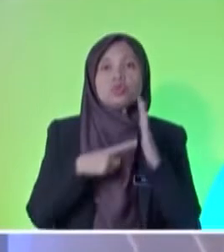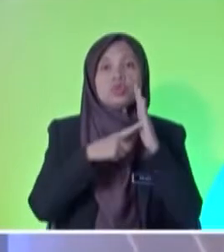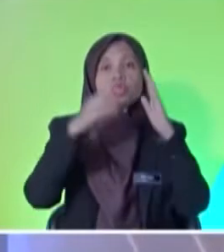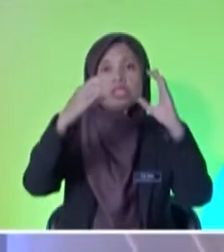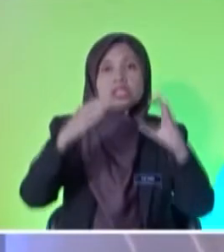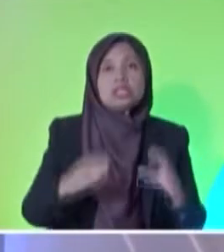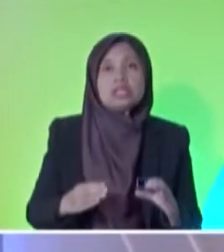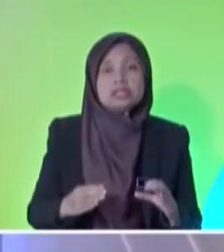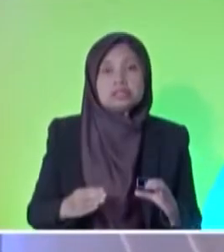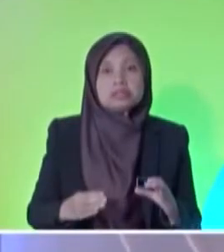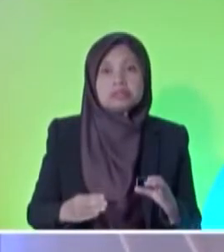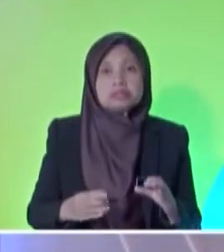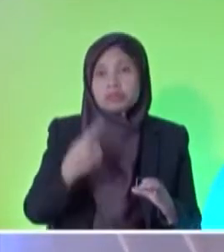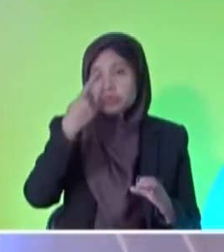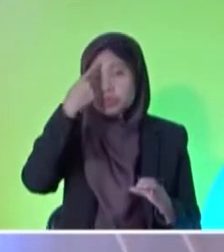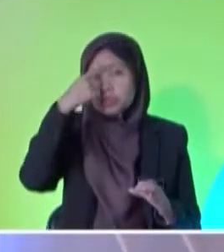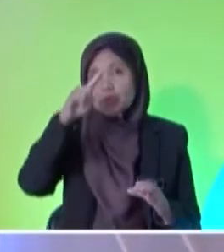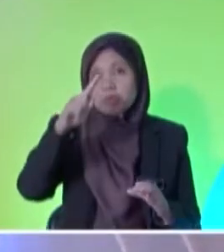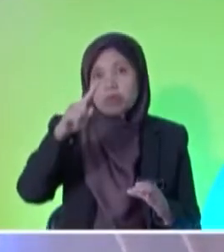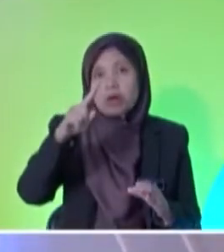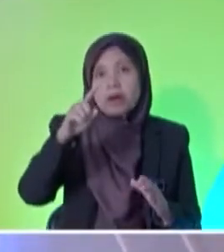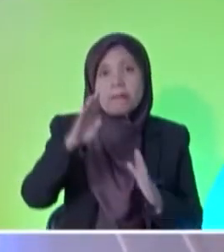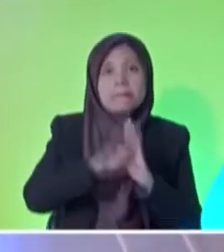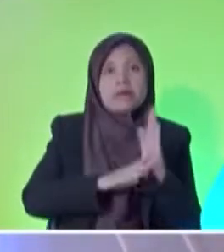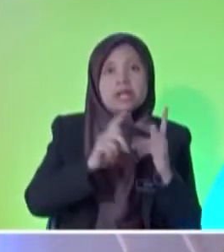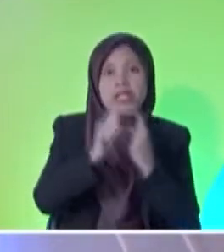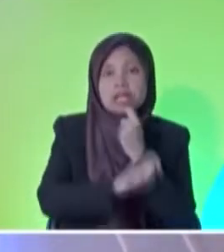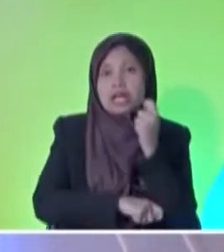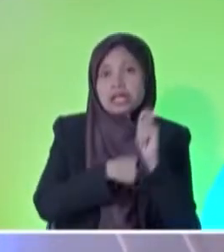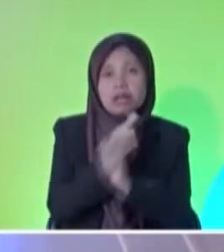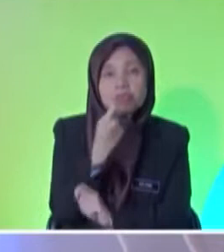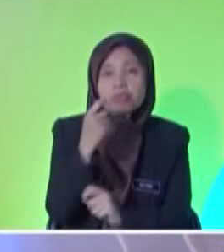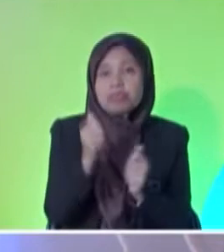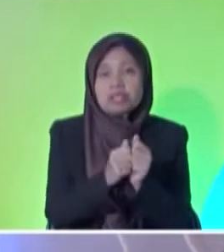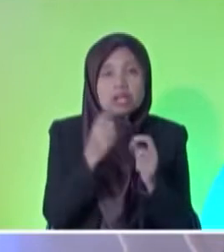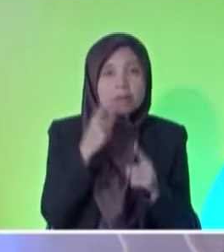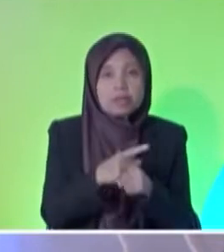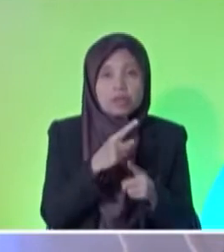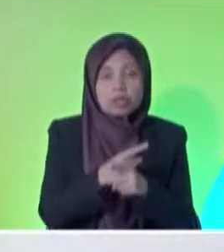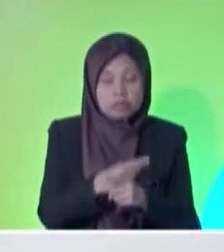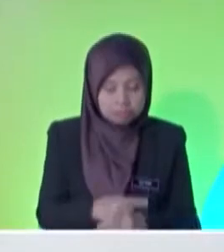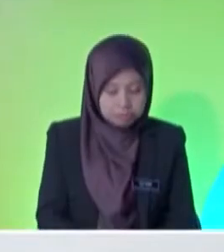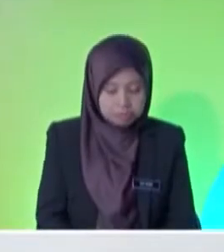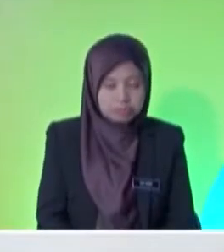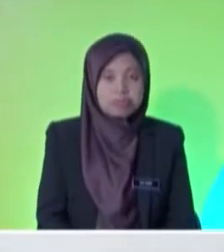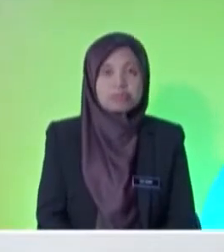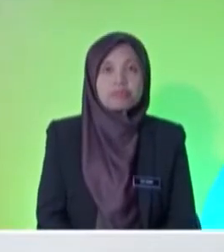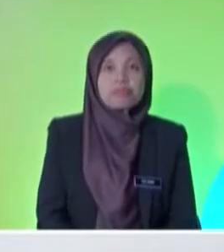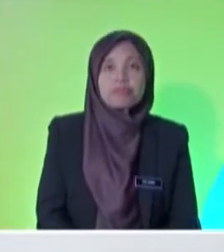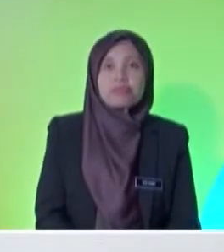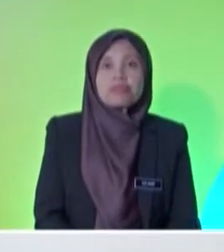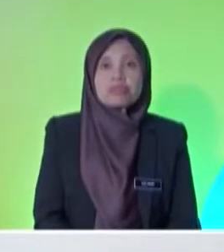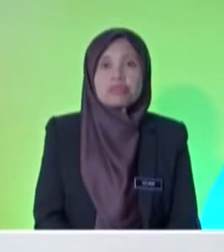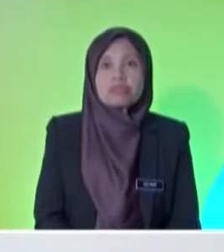cara tata cara untuk bertayammum dengan betul Hai Silahkan aja Mei